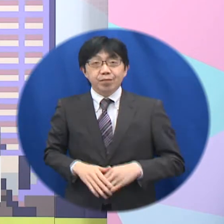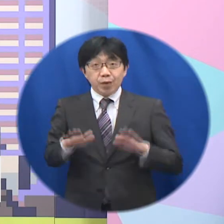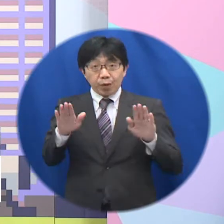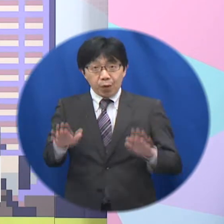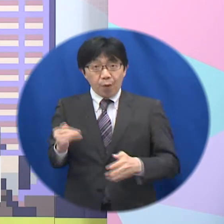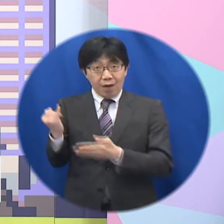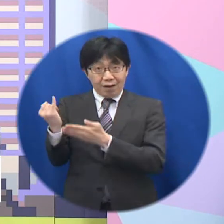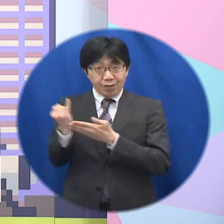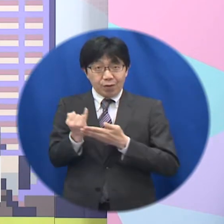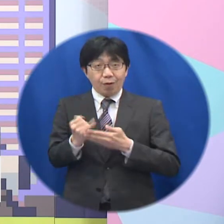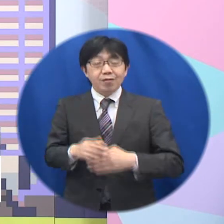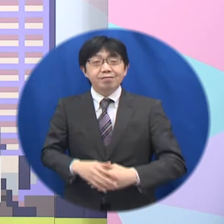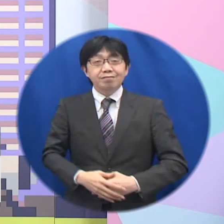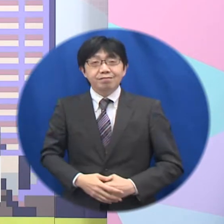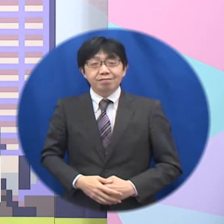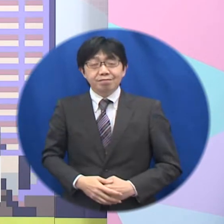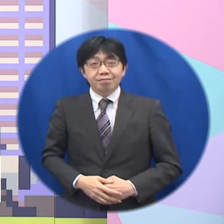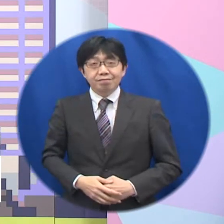ストです。